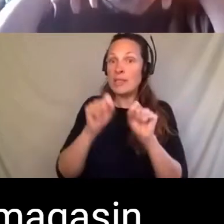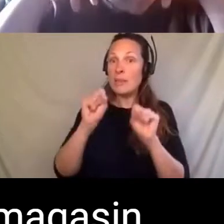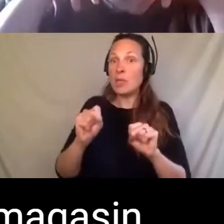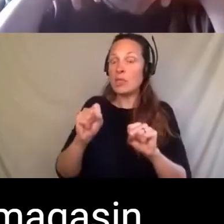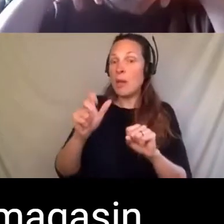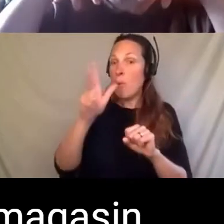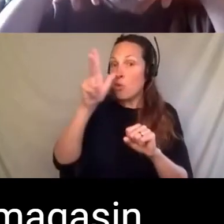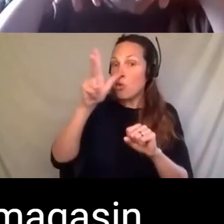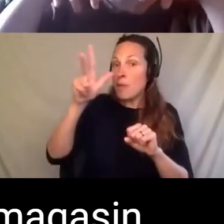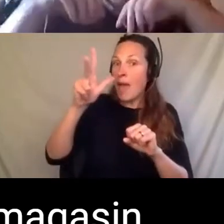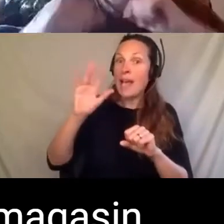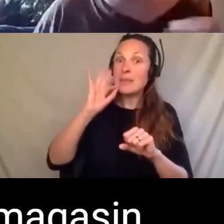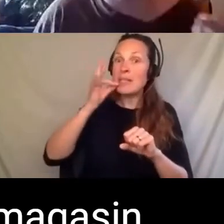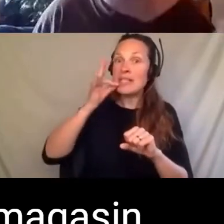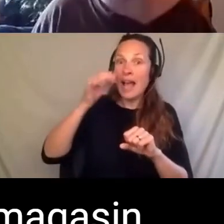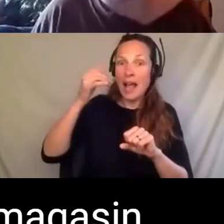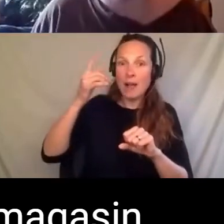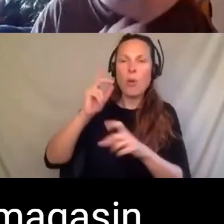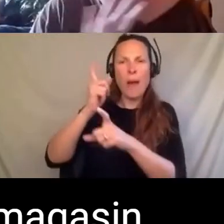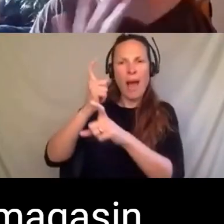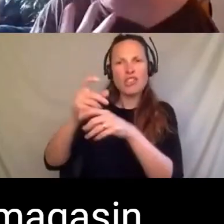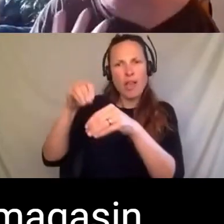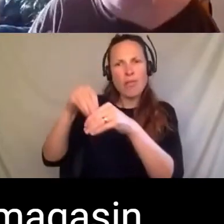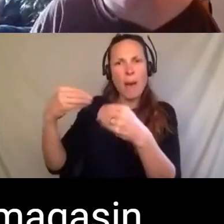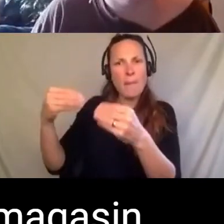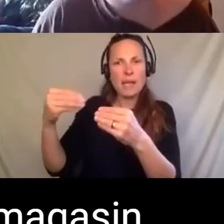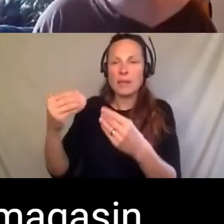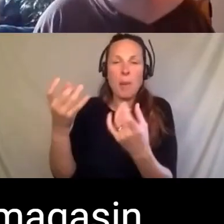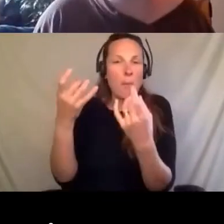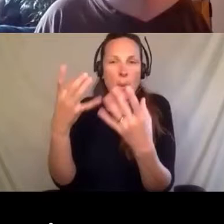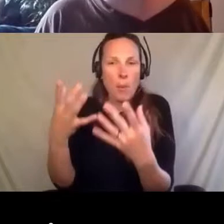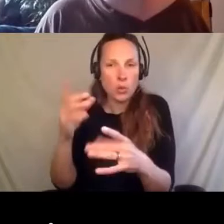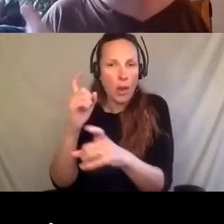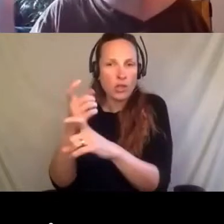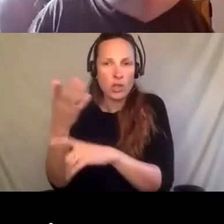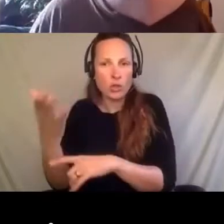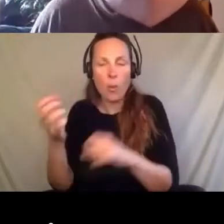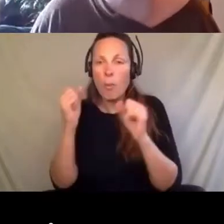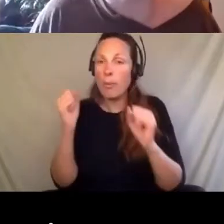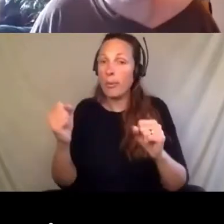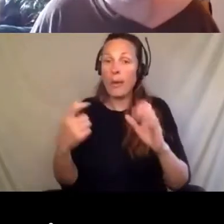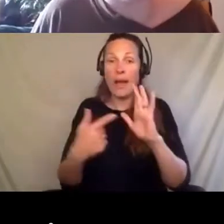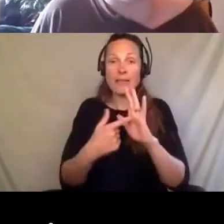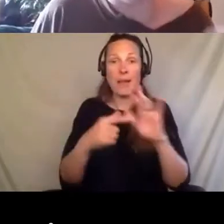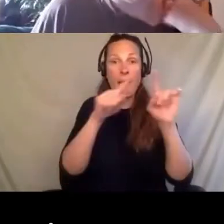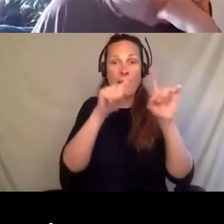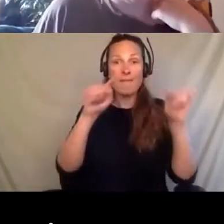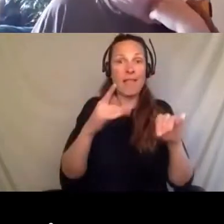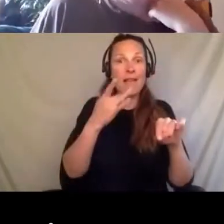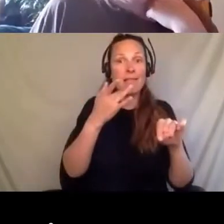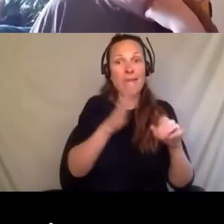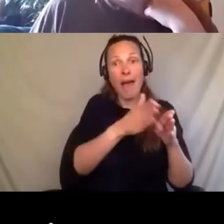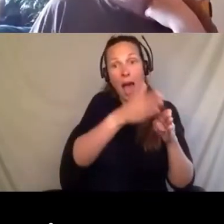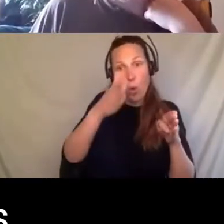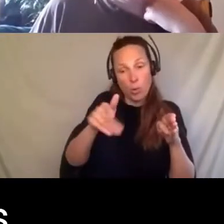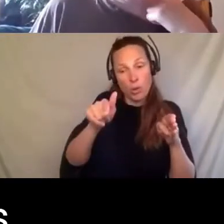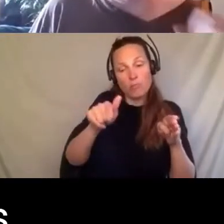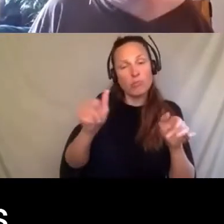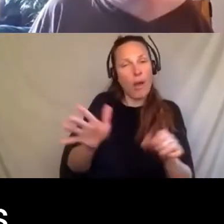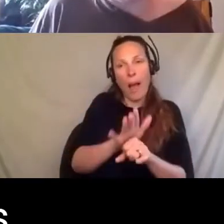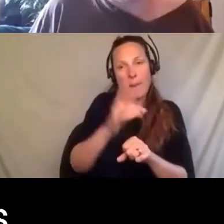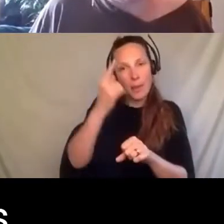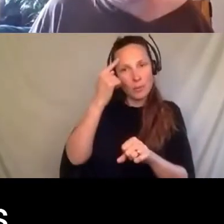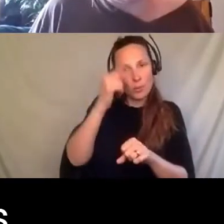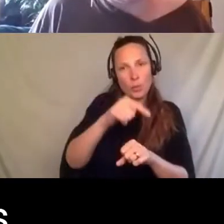là, une lampe de croissance qu'on achète au magasin, mais ce n'est pas nécessaire. Ça pourrait être un bord de fenêtre aussi.